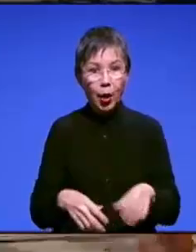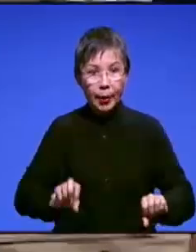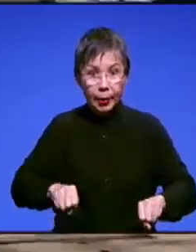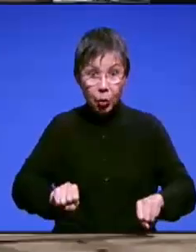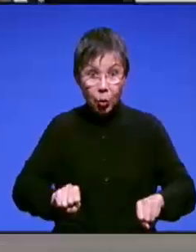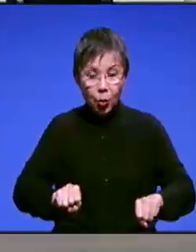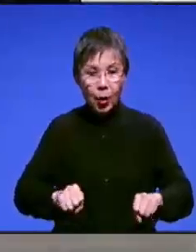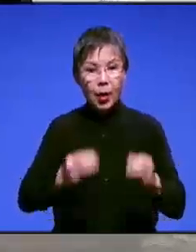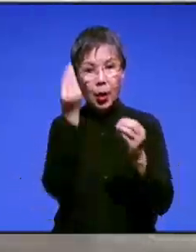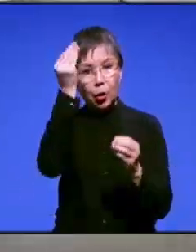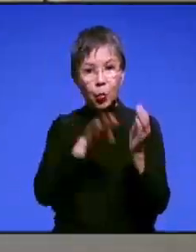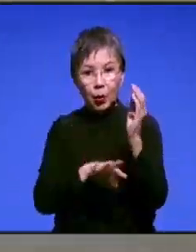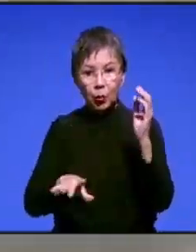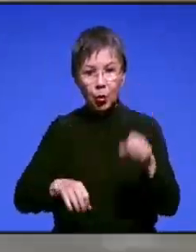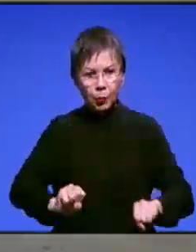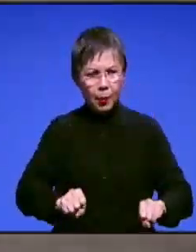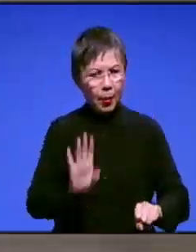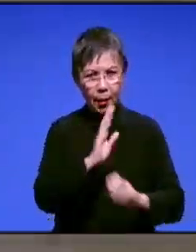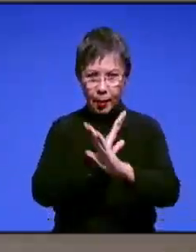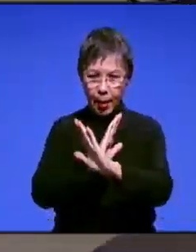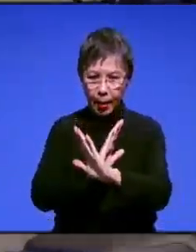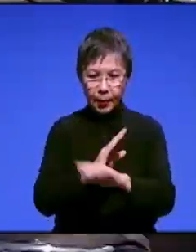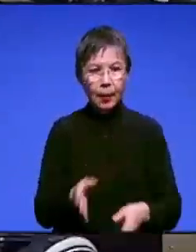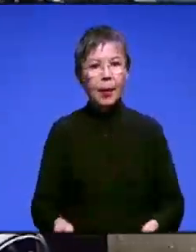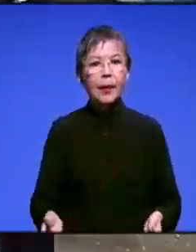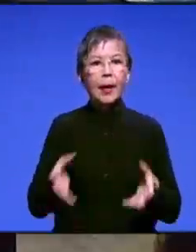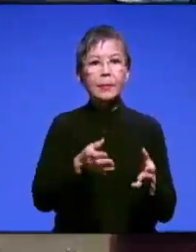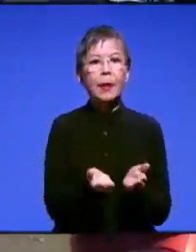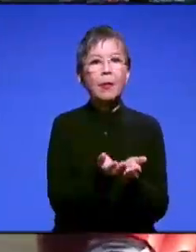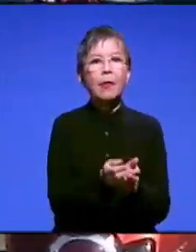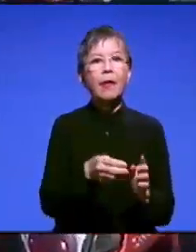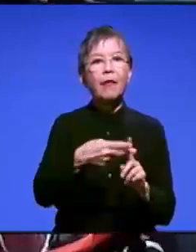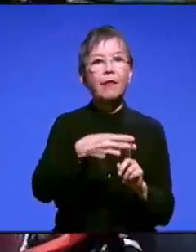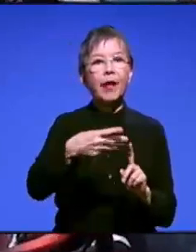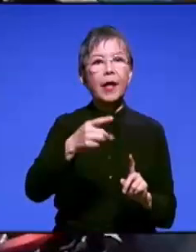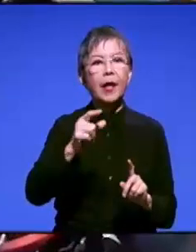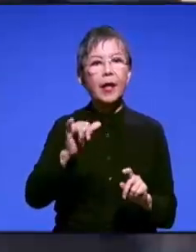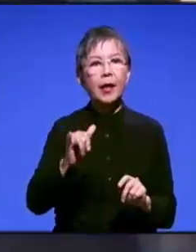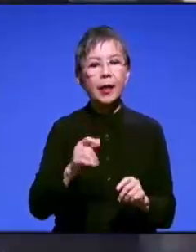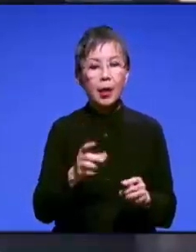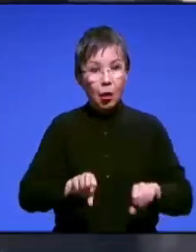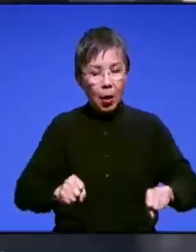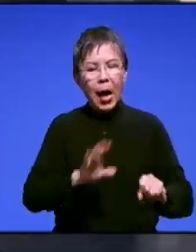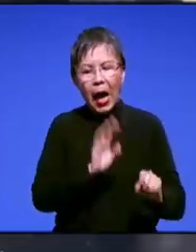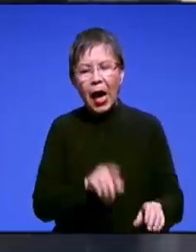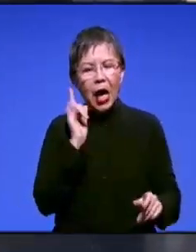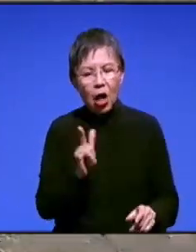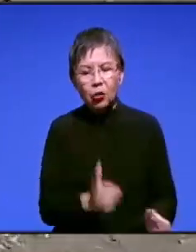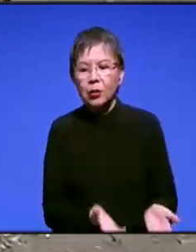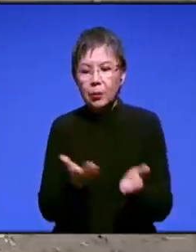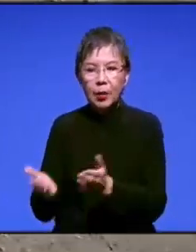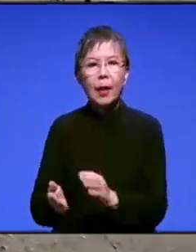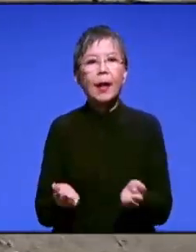motor, Syah Bandar pun melarang sepeda motor diangkut oleh kapal feri dan harus diangkut dengan kapal kayu. Sementara